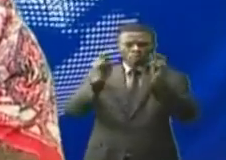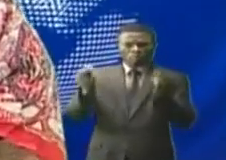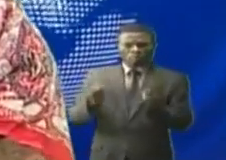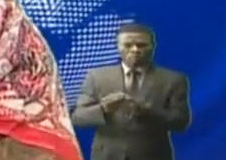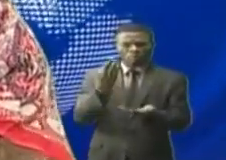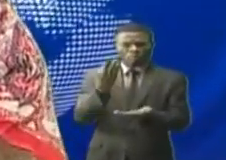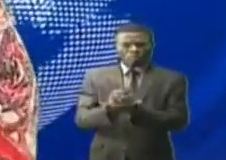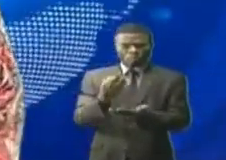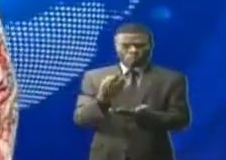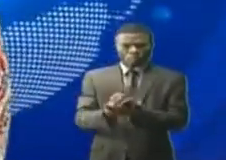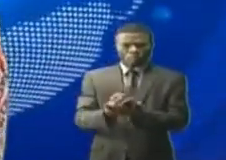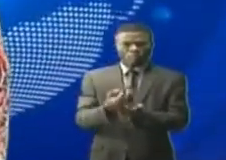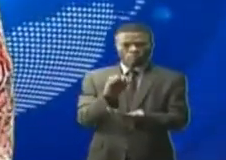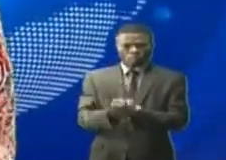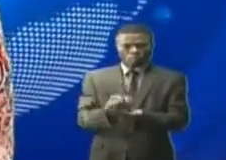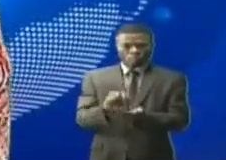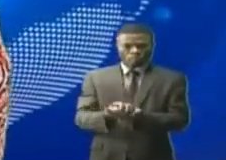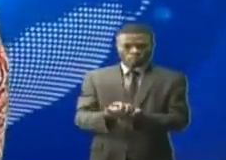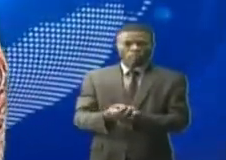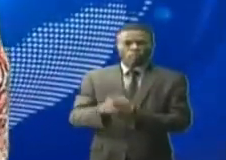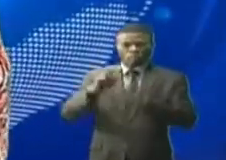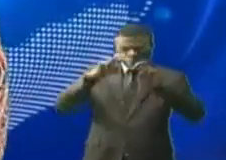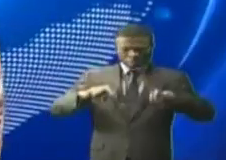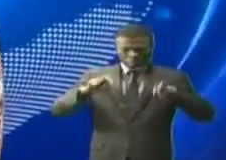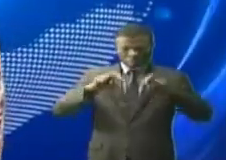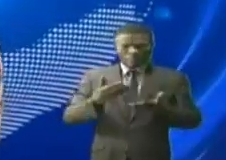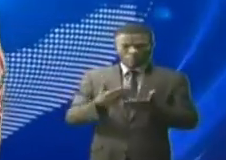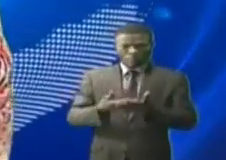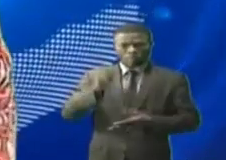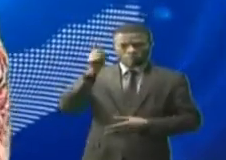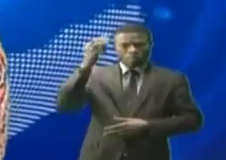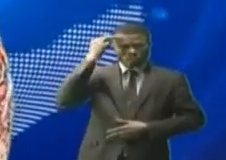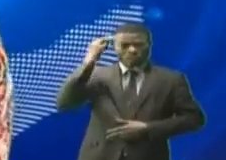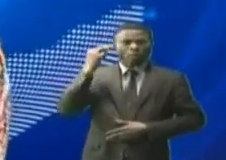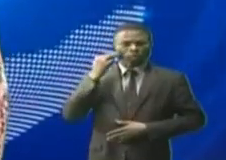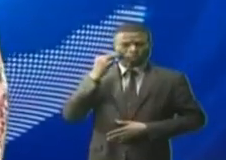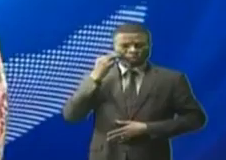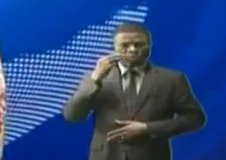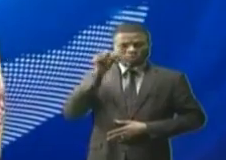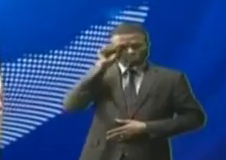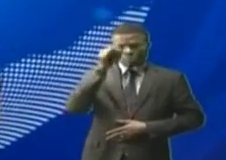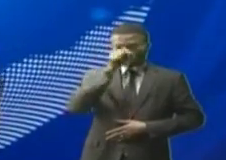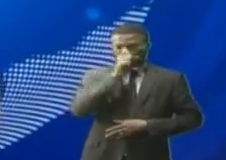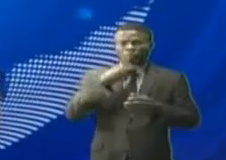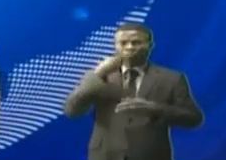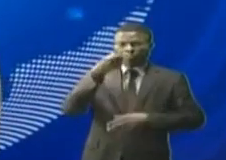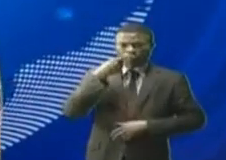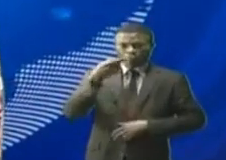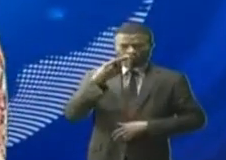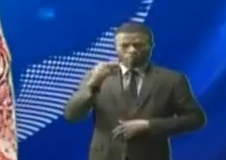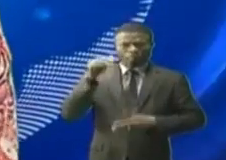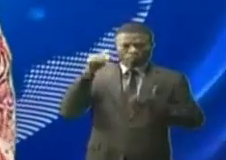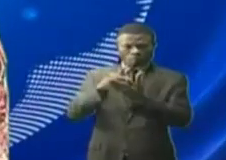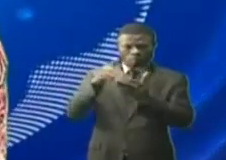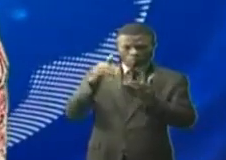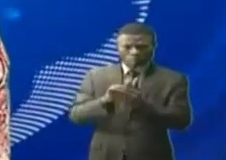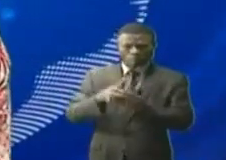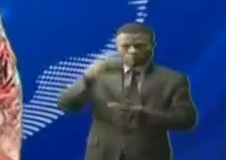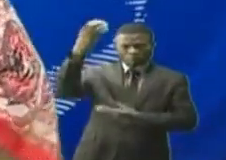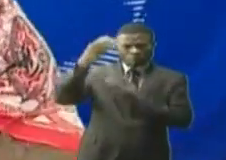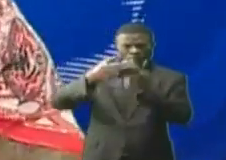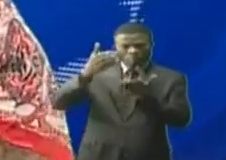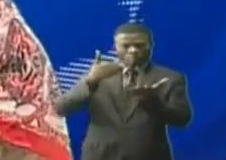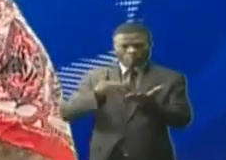ECOFIN pour certains amendements aussi. Jean-Michel Samaloukonde Kenge s'est exprimé sur l'agression rwandaise.